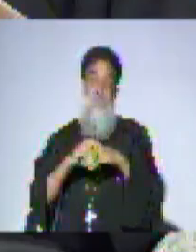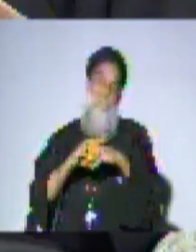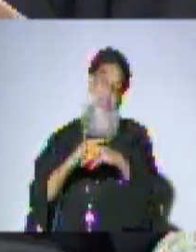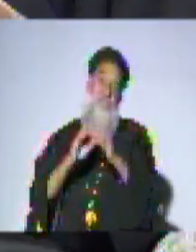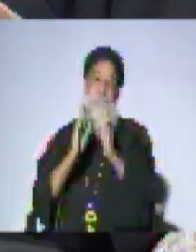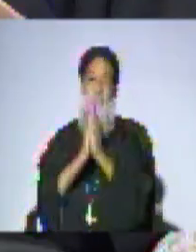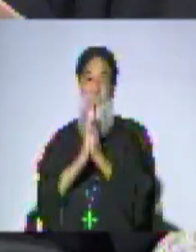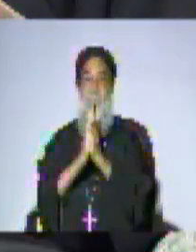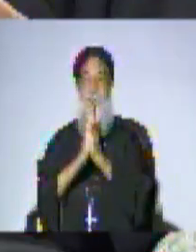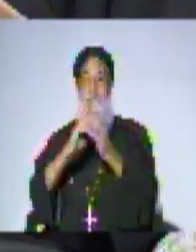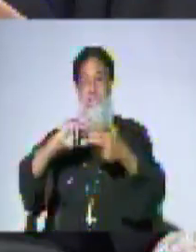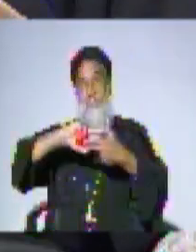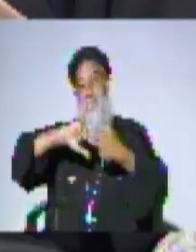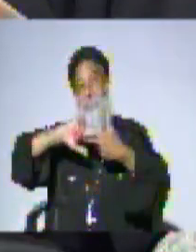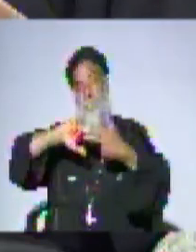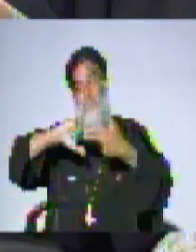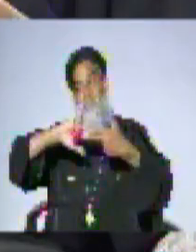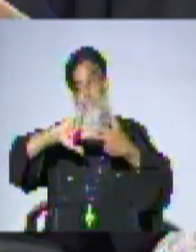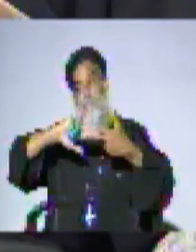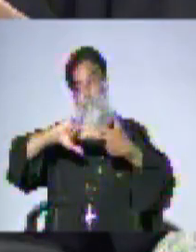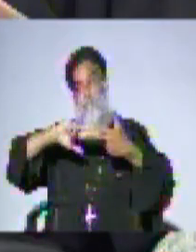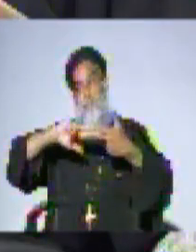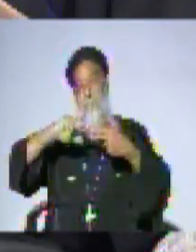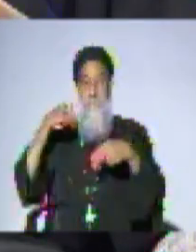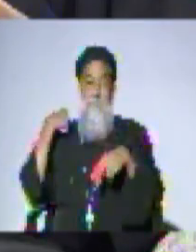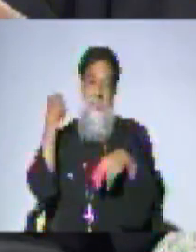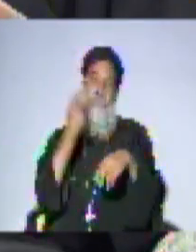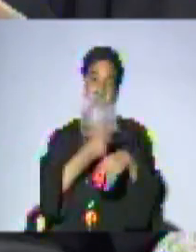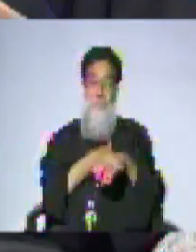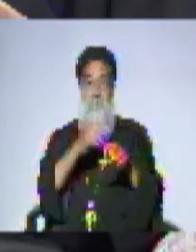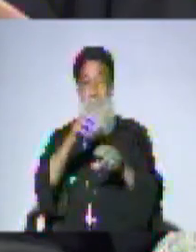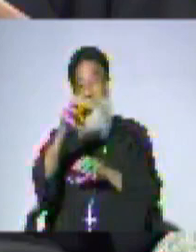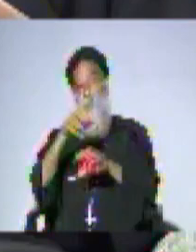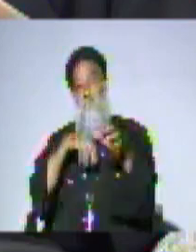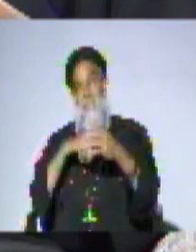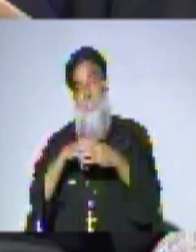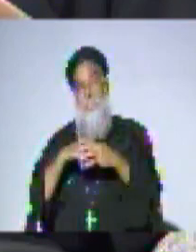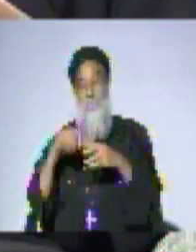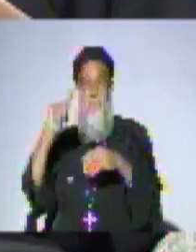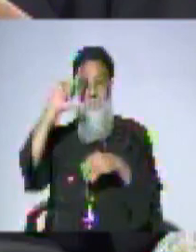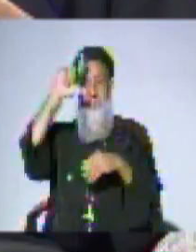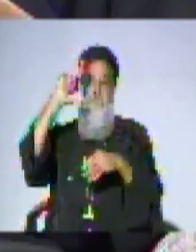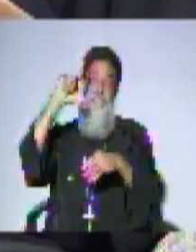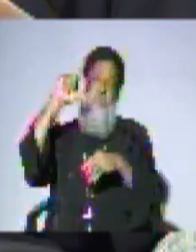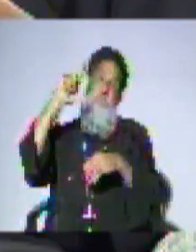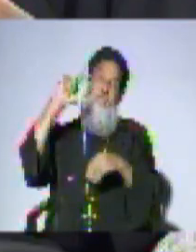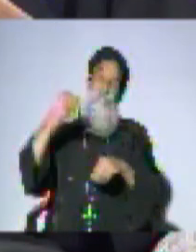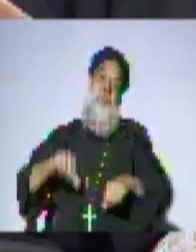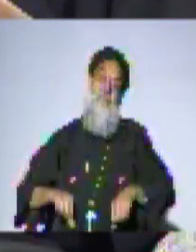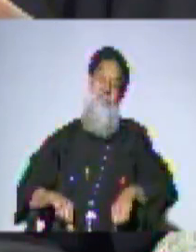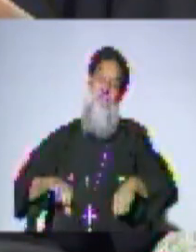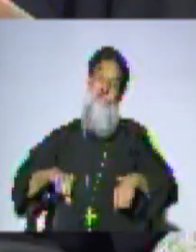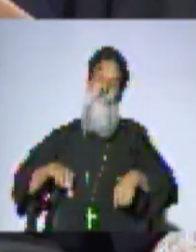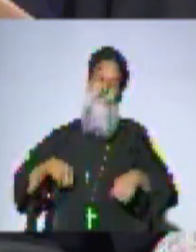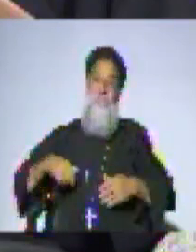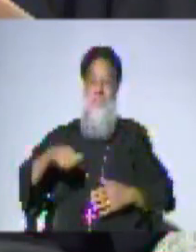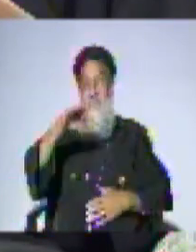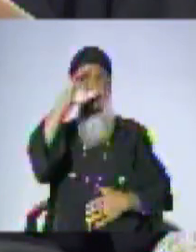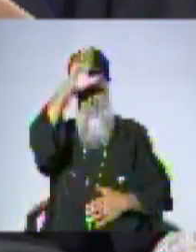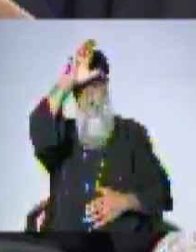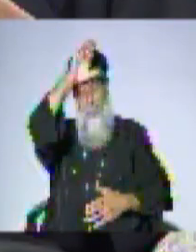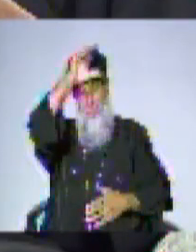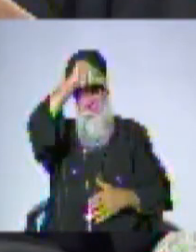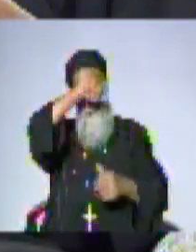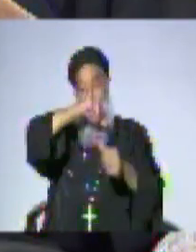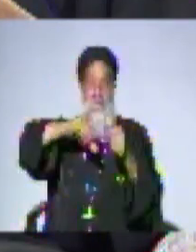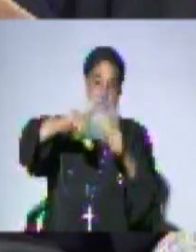صلاه الصلح الجميله بتاعه القديس ماري مرقص: يا رئيس الحياه وملك الدهور، اللهم